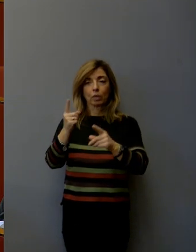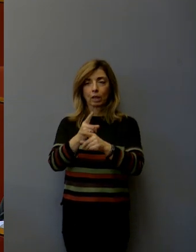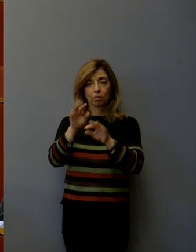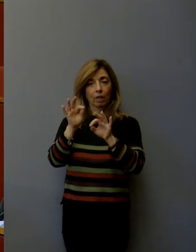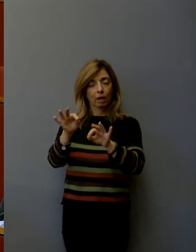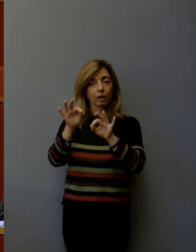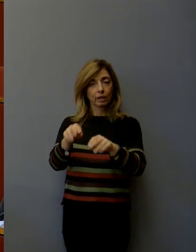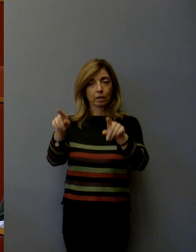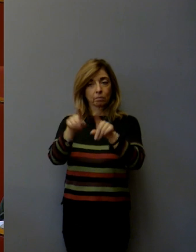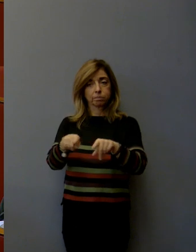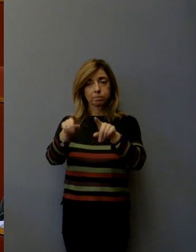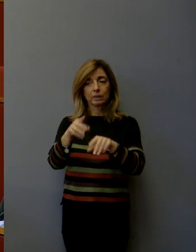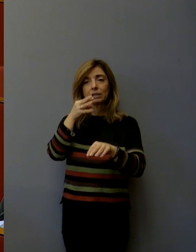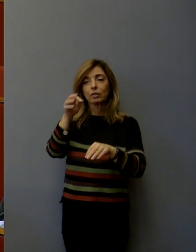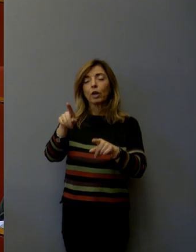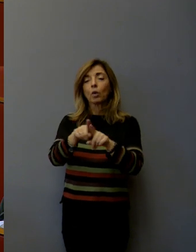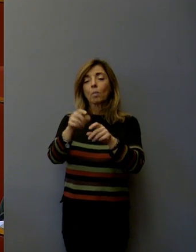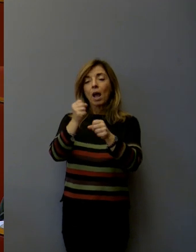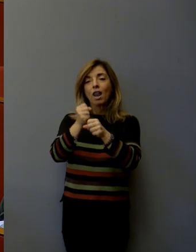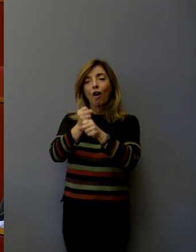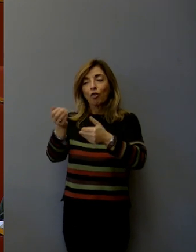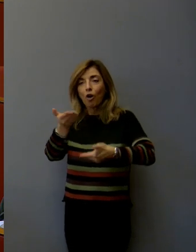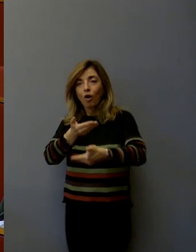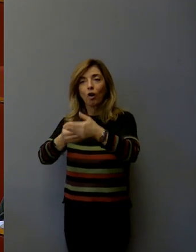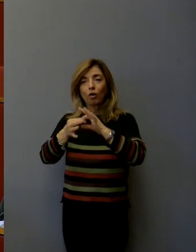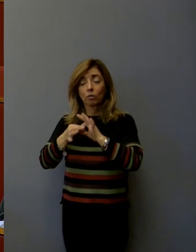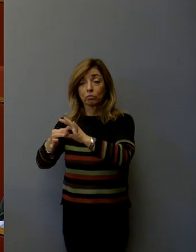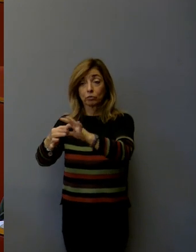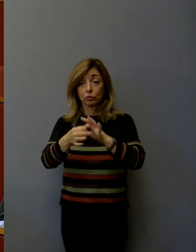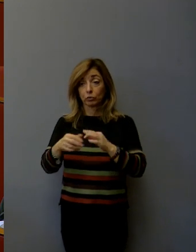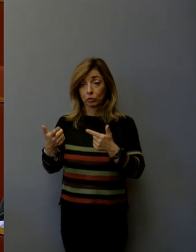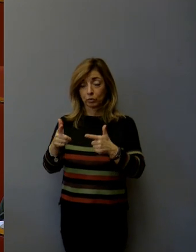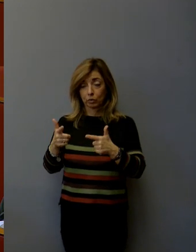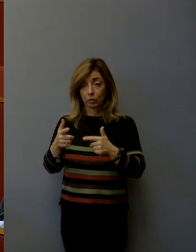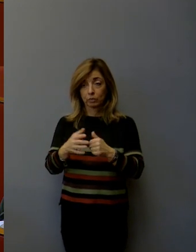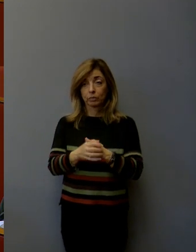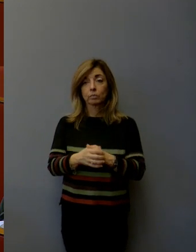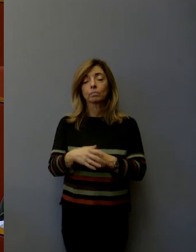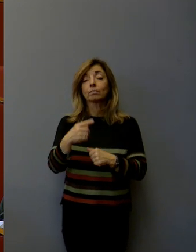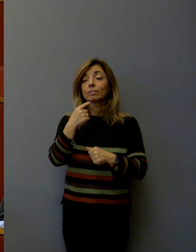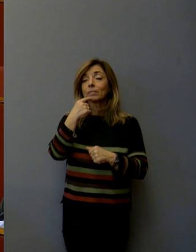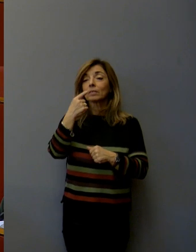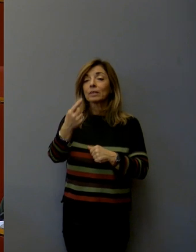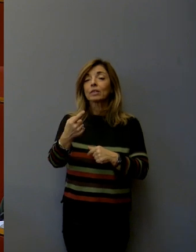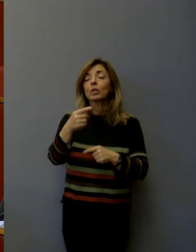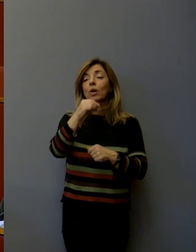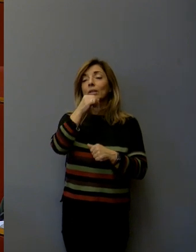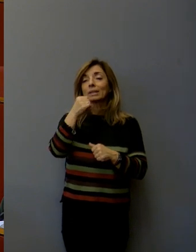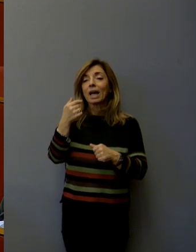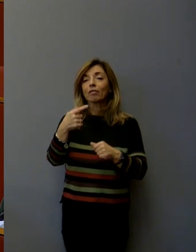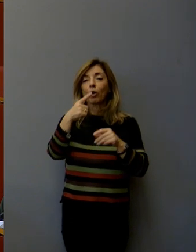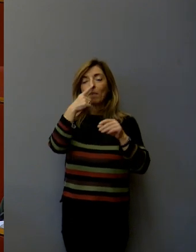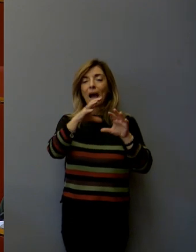se io vi dico che ci sarebbe bisogno di arredi urbani vi dico una cosa corretta ma se la Redo Urbano lo metto assieme all'illuminazione